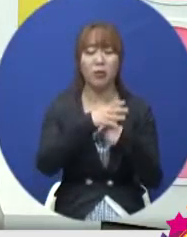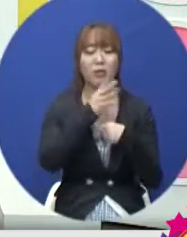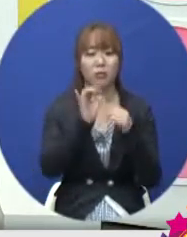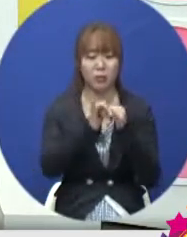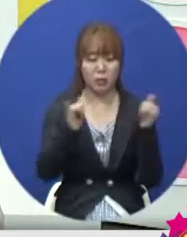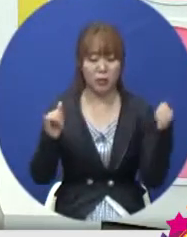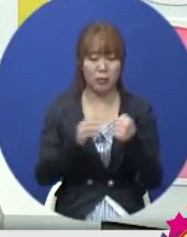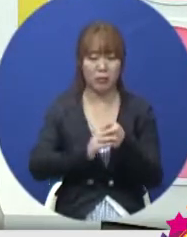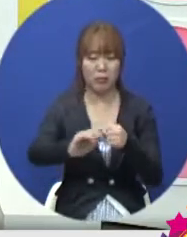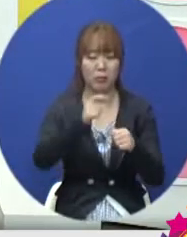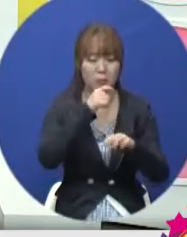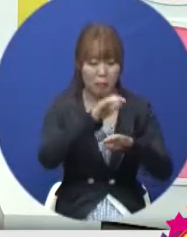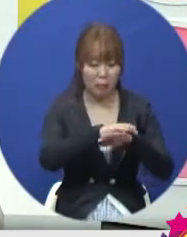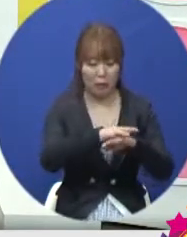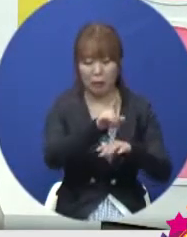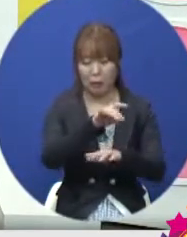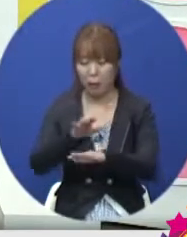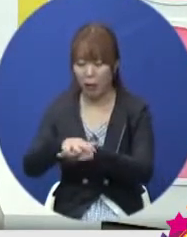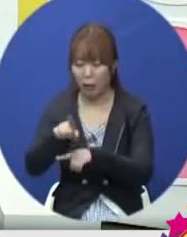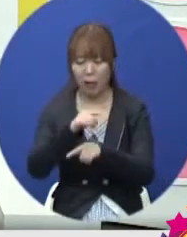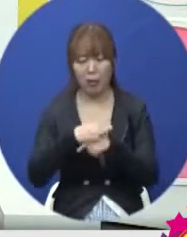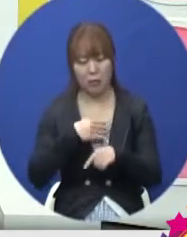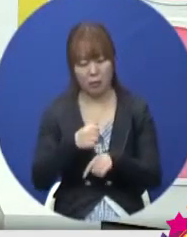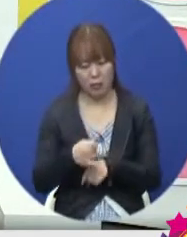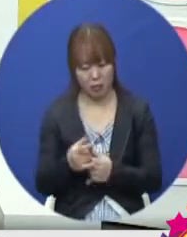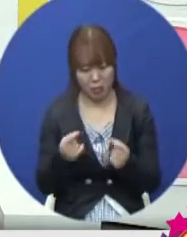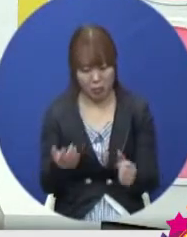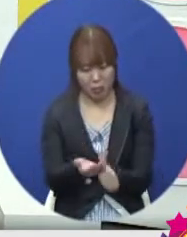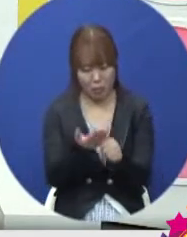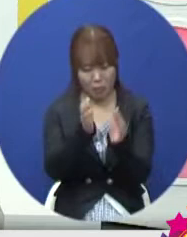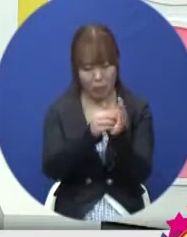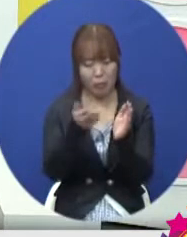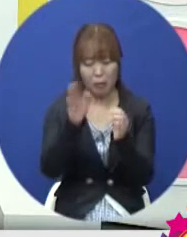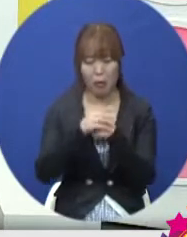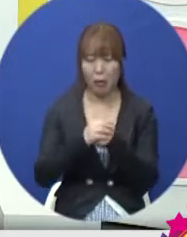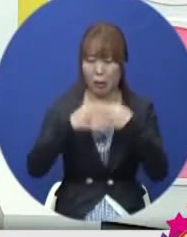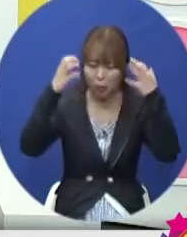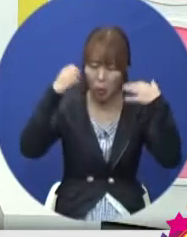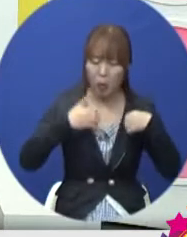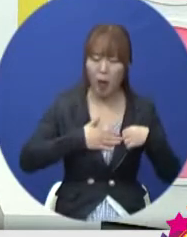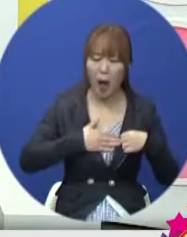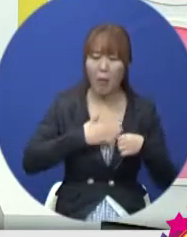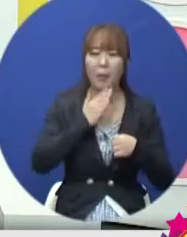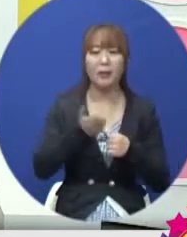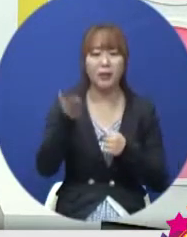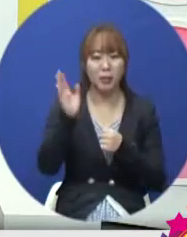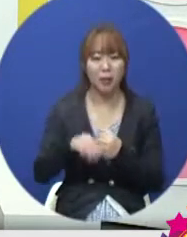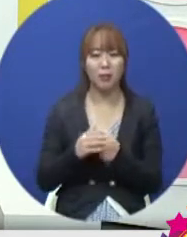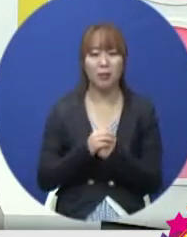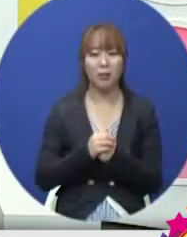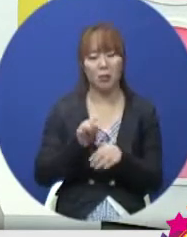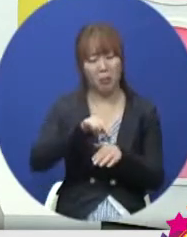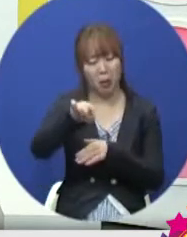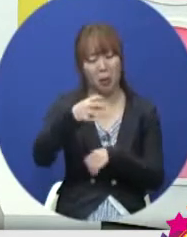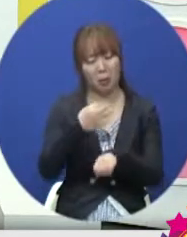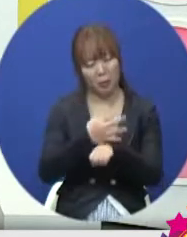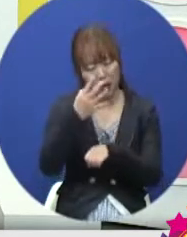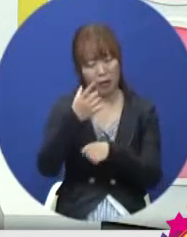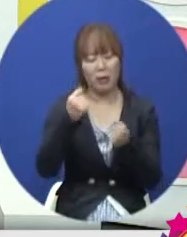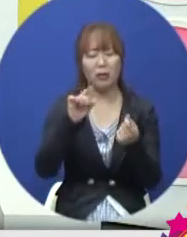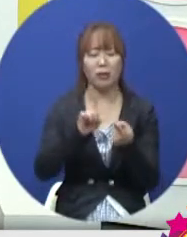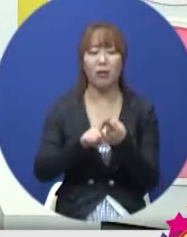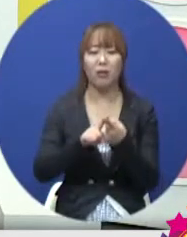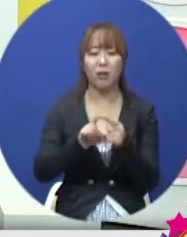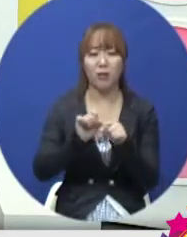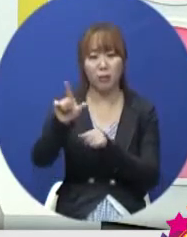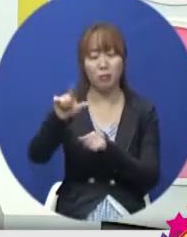어르신들이 밭작물, 농작물을 보면 내 자식같이 키워놨는데 또 더운 거 알면서도 그러니까요. 나갈 수밖에 없고 하시는